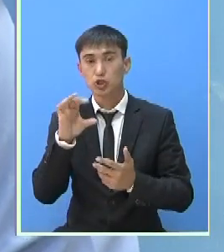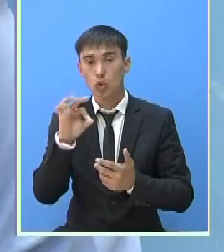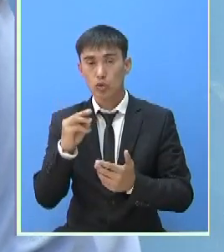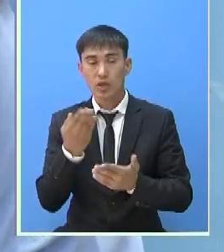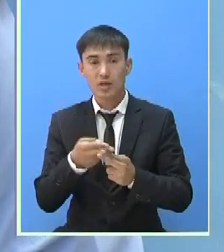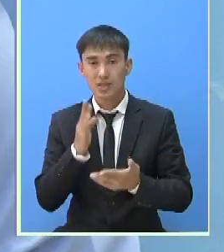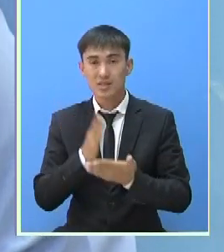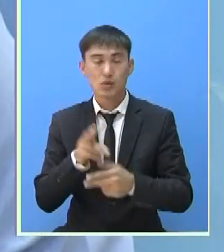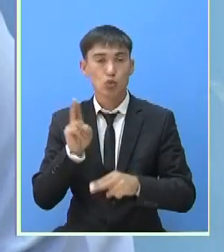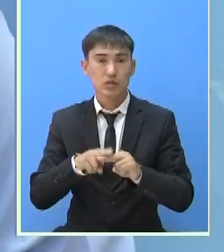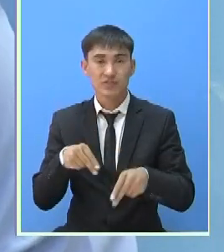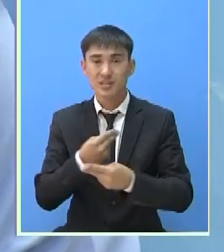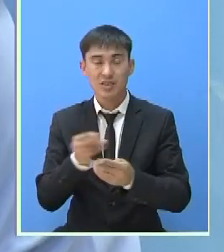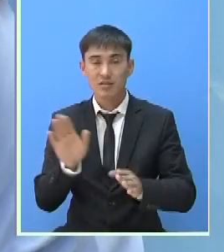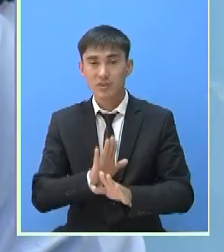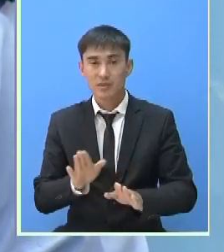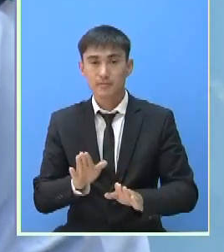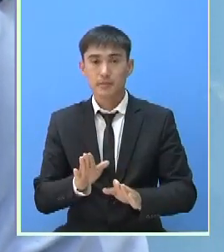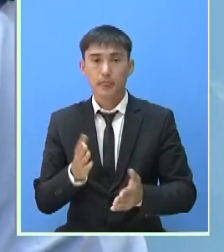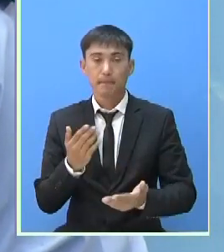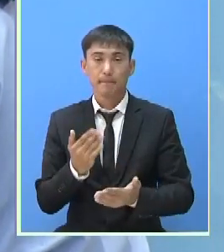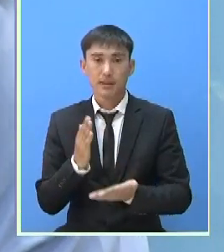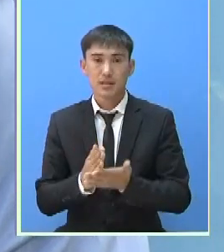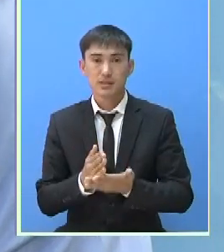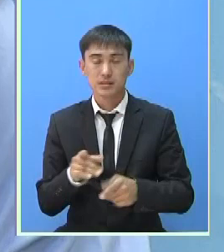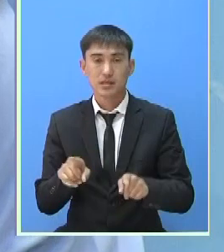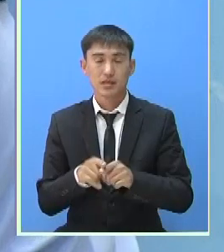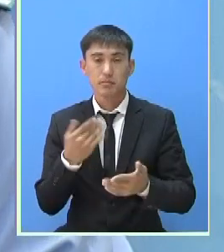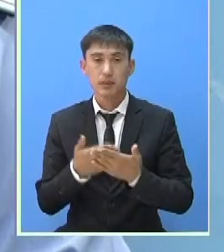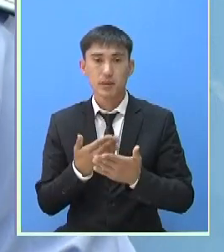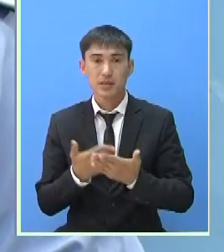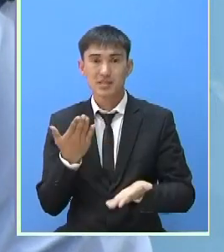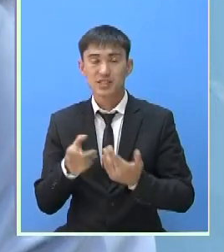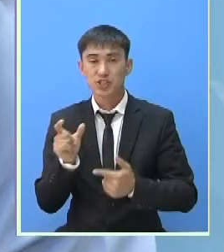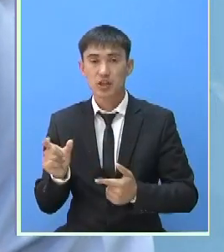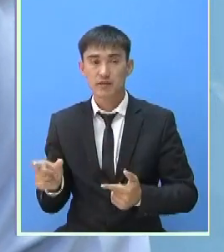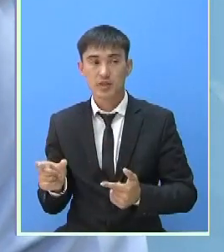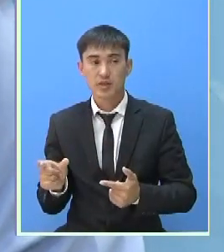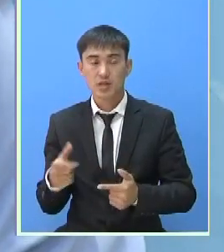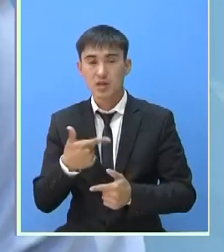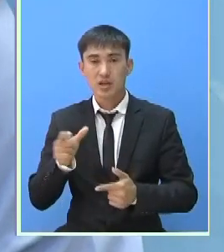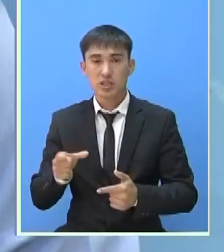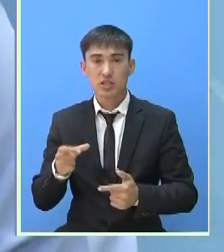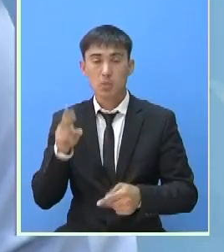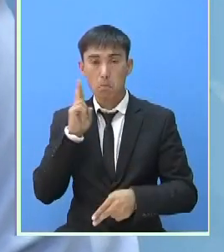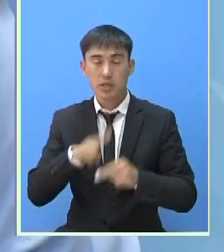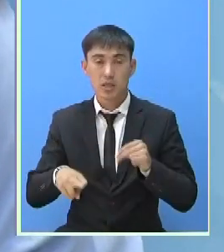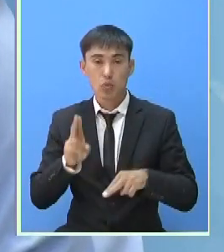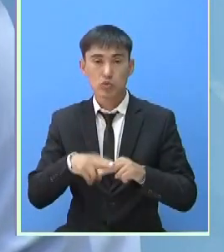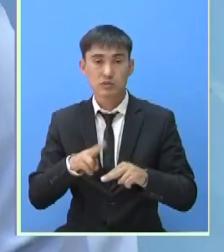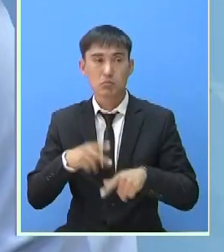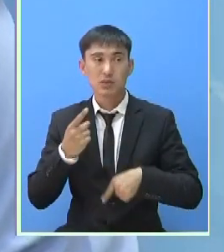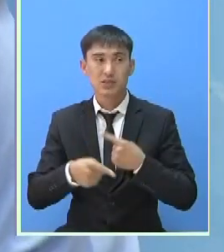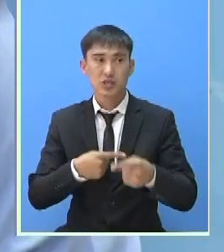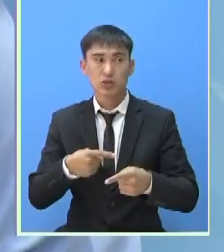имеются, удостоверения никому не отдавать. Даже были такой, вам могу пример привести. Человек, гражданин, потерял удостоверение, в